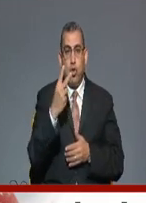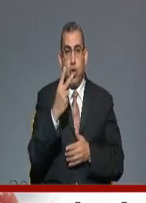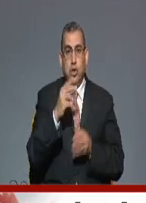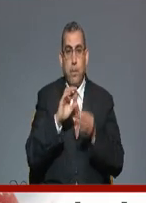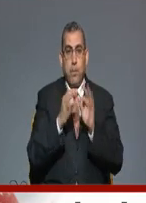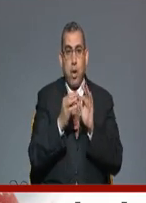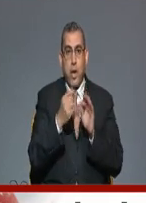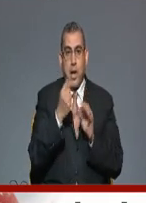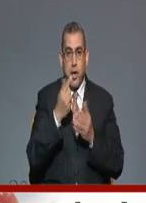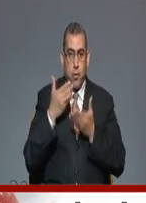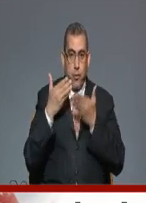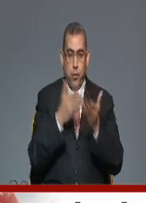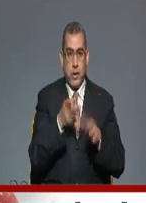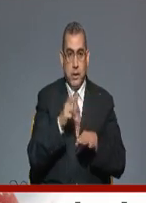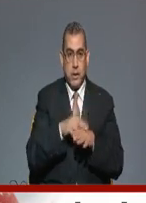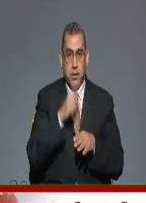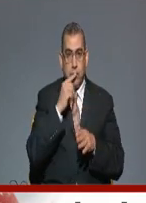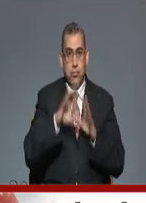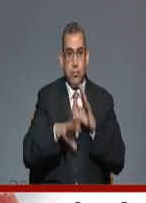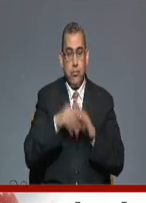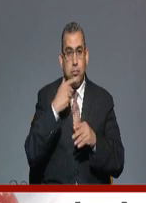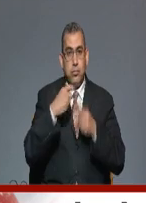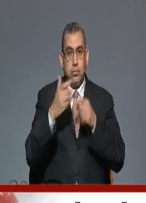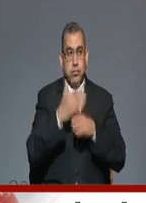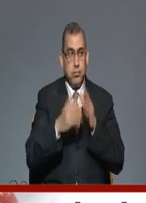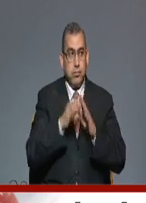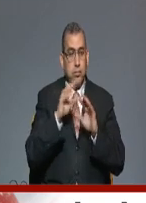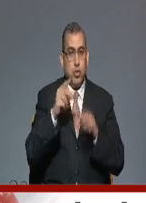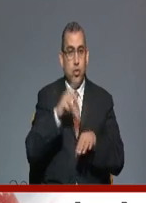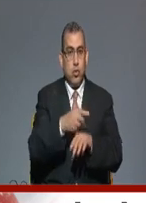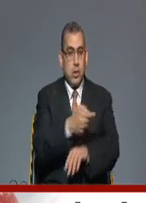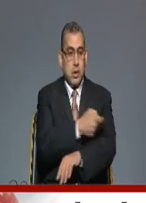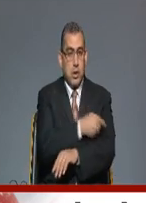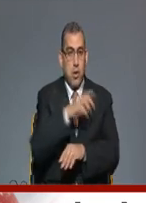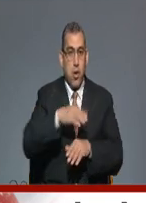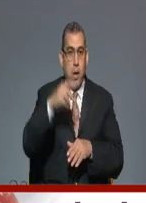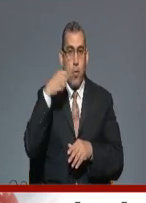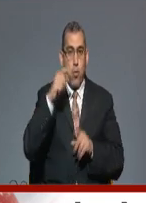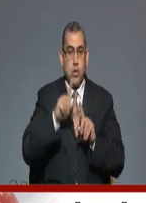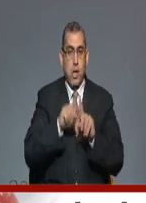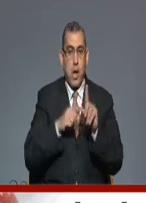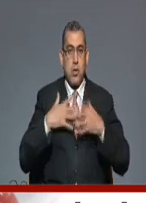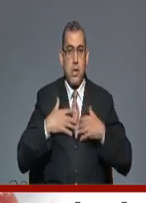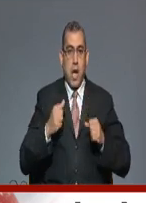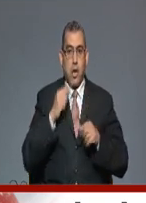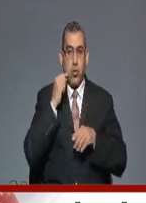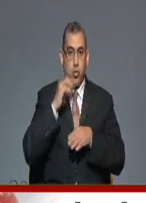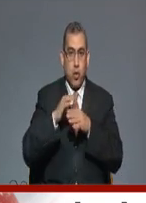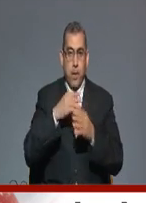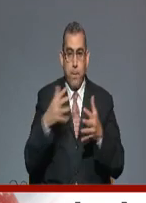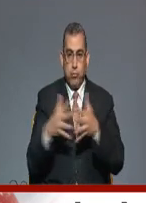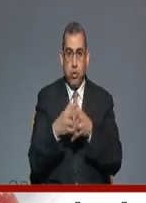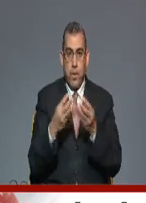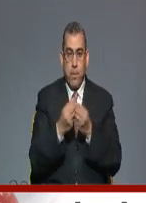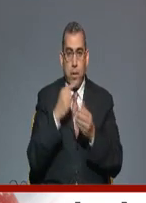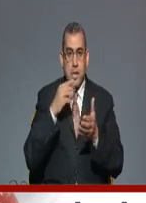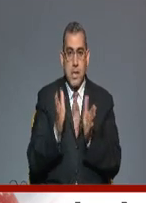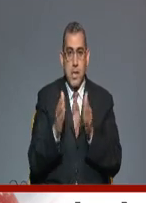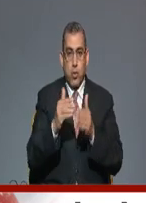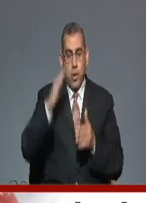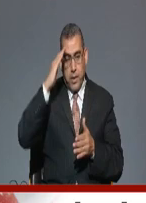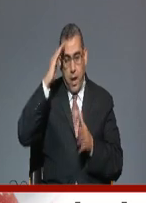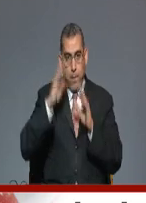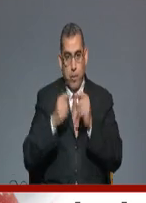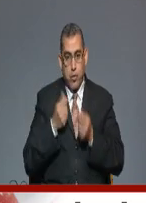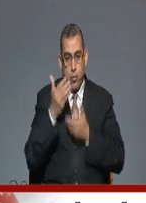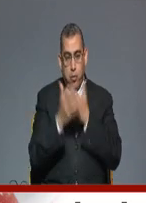مليون جنيه، بالتجهيزات الطبية وغير الطبية مواردة من وزارة الصحة والسكان بالاشتراك مع صندوق تحيا مصر